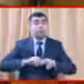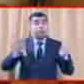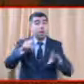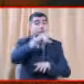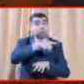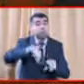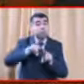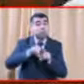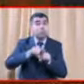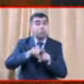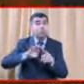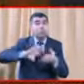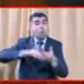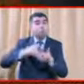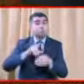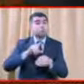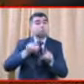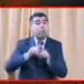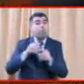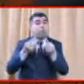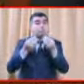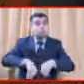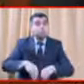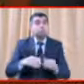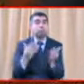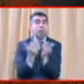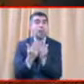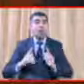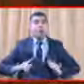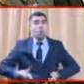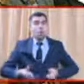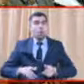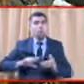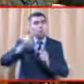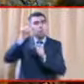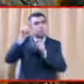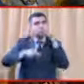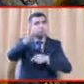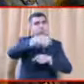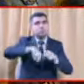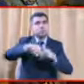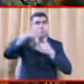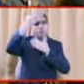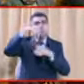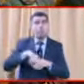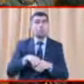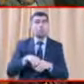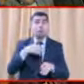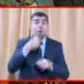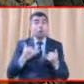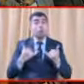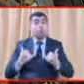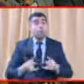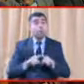تحديا لمنظومتنا التربوية وتمس المجتمع بكل مكوناته. نريد اليوم أن